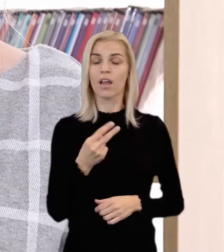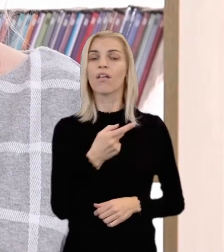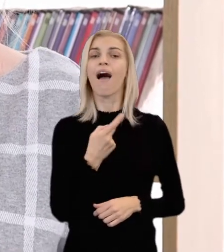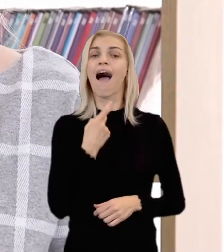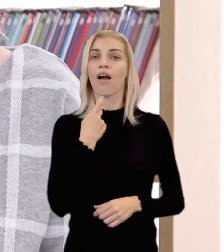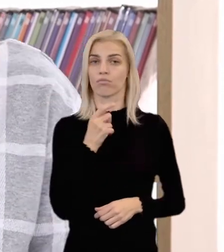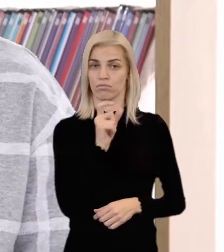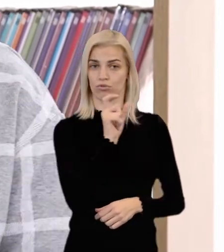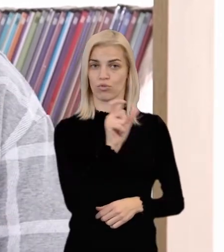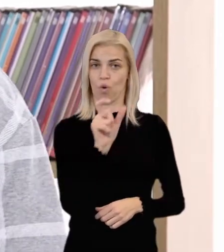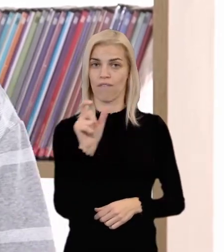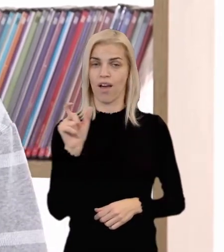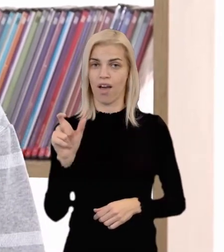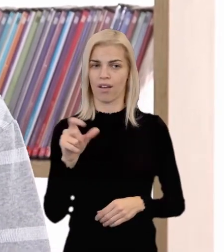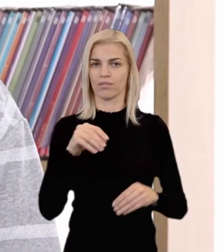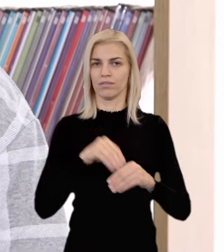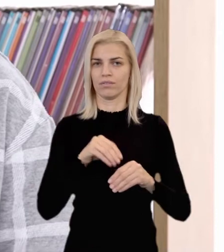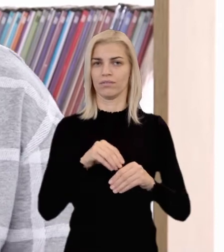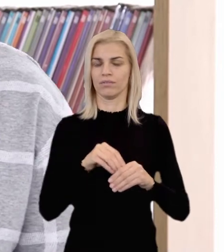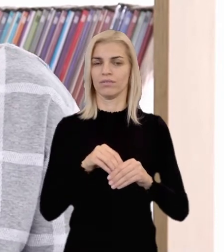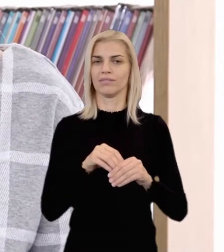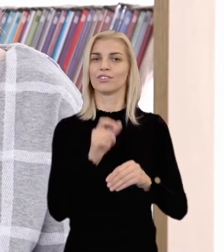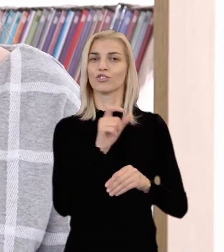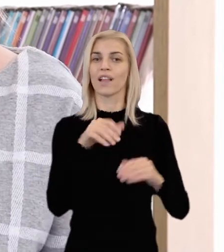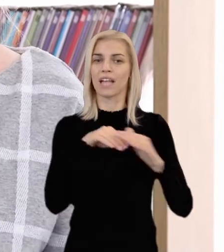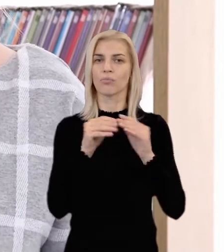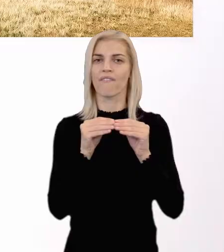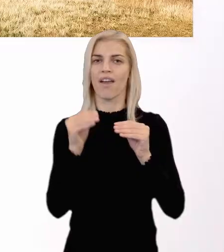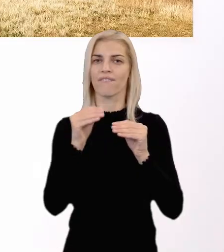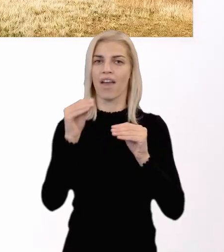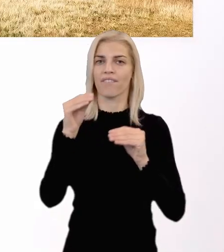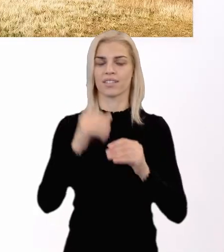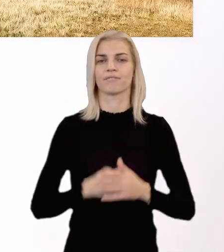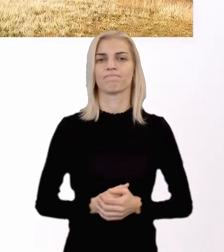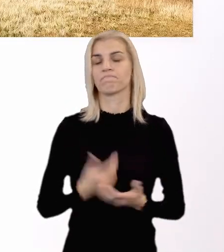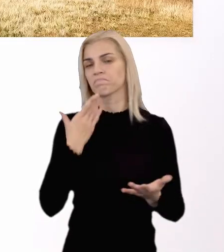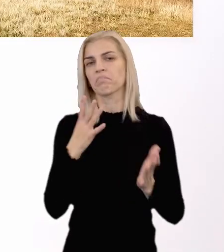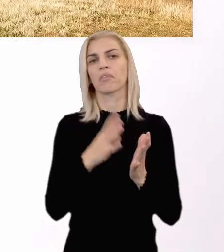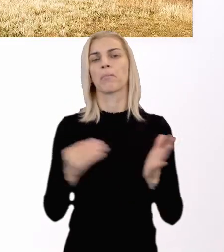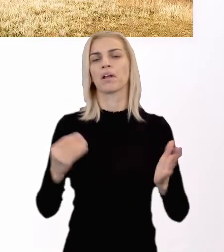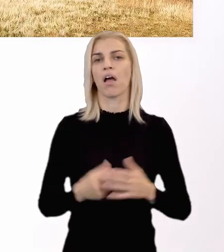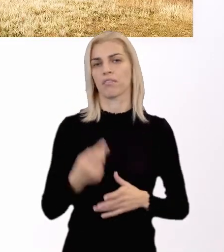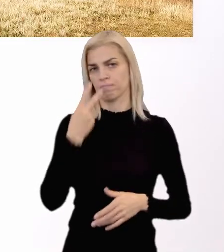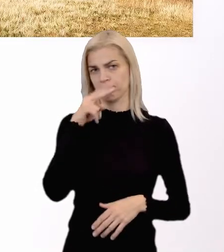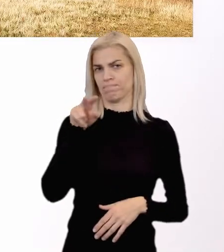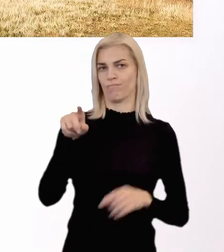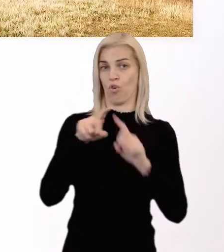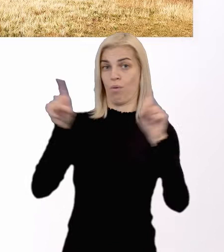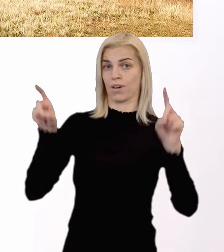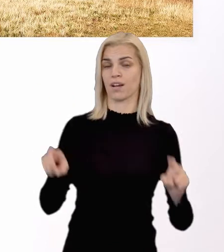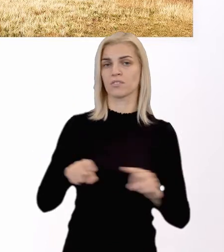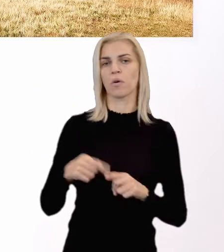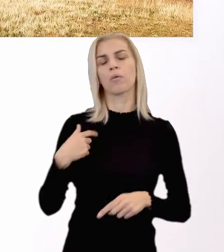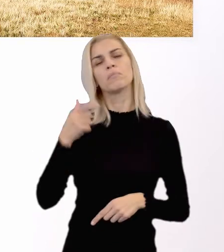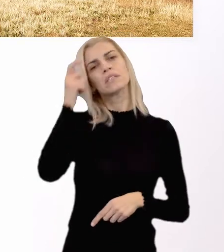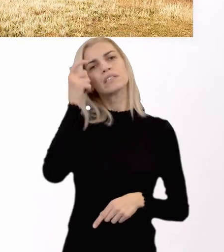slovíčka to slovnej zásoby pribúdajú. Čo ja viem, keď sa tak pozerám na ten obrázok, tak mi napadajú také